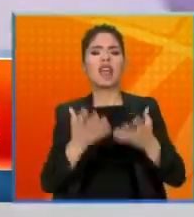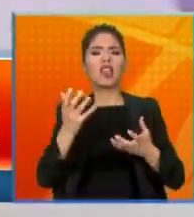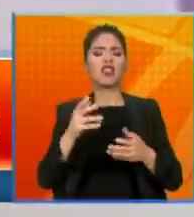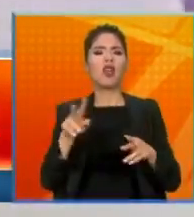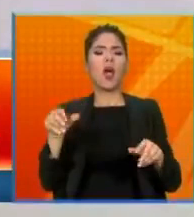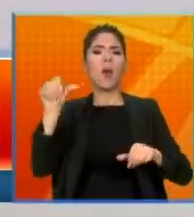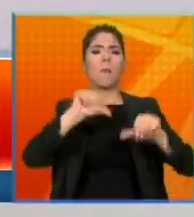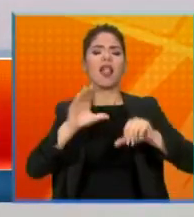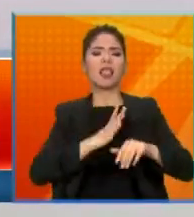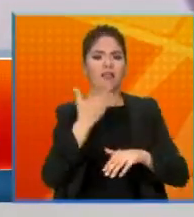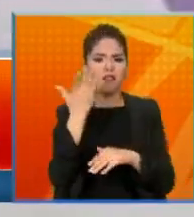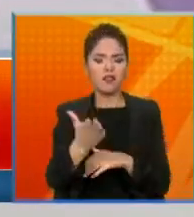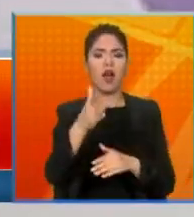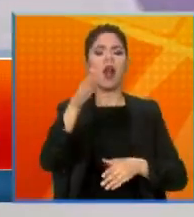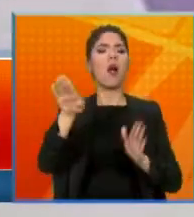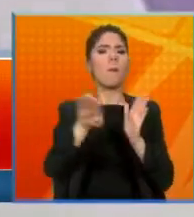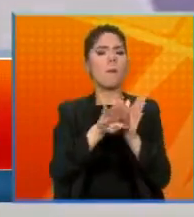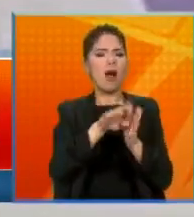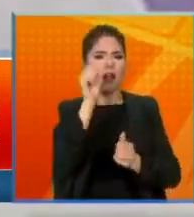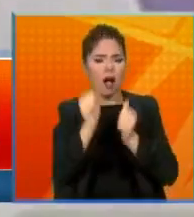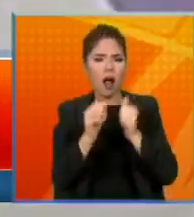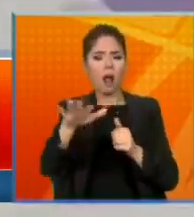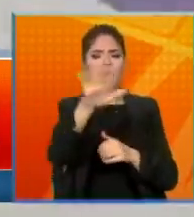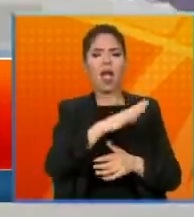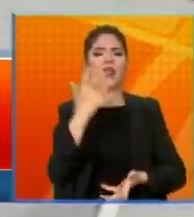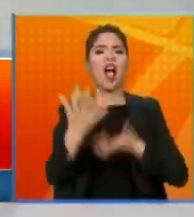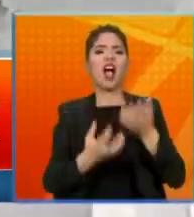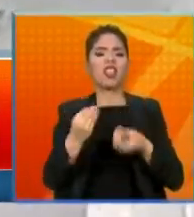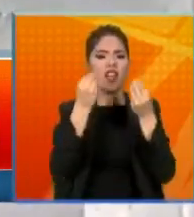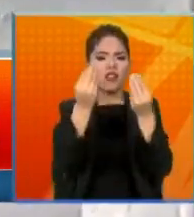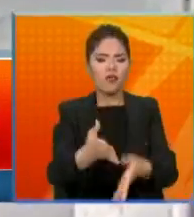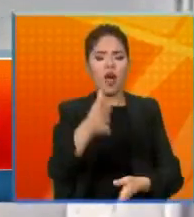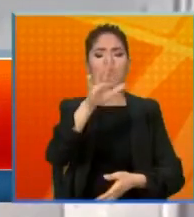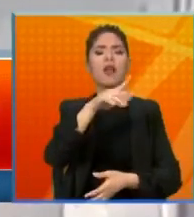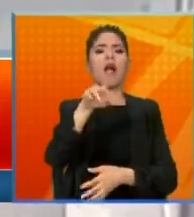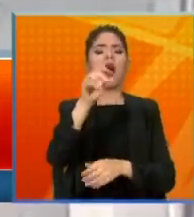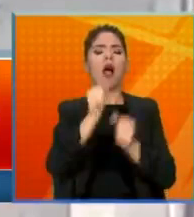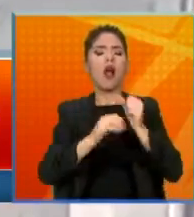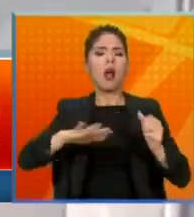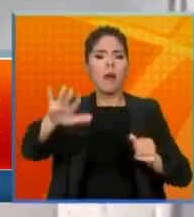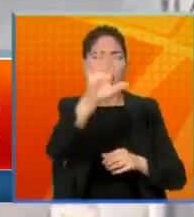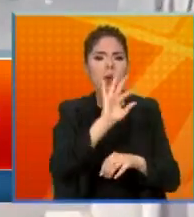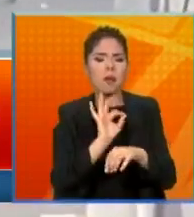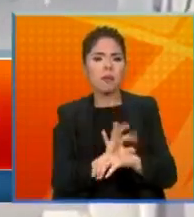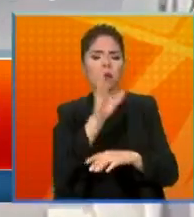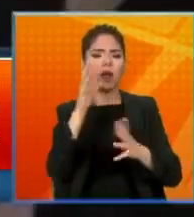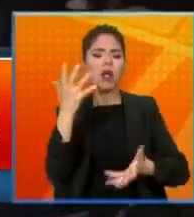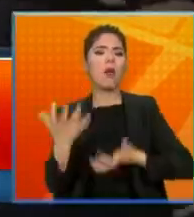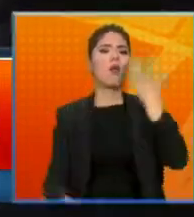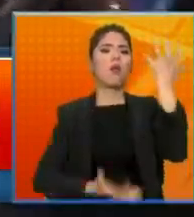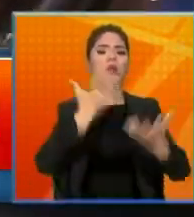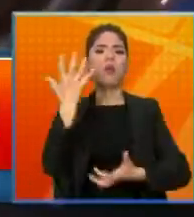vardı. Haydutlar park halindeki araçları ateşe verdi. Ve otomobiller saniyeler içinde alev topuna